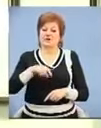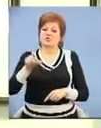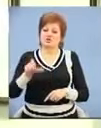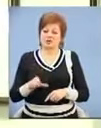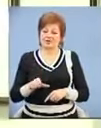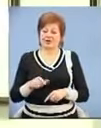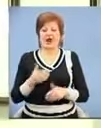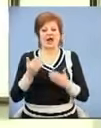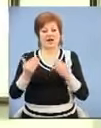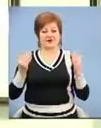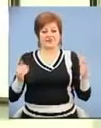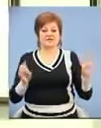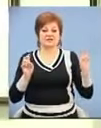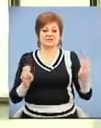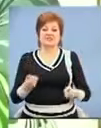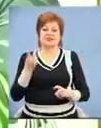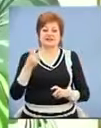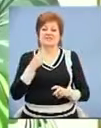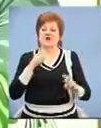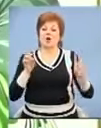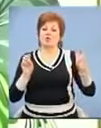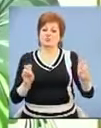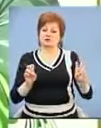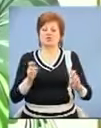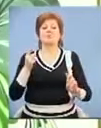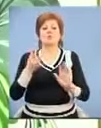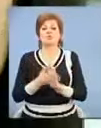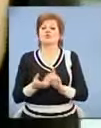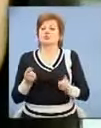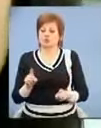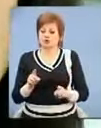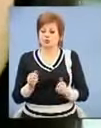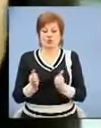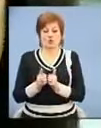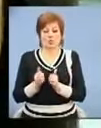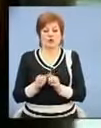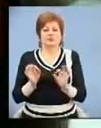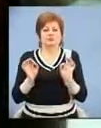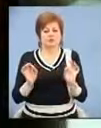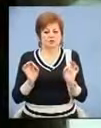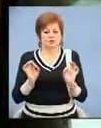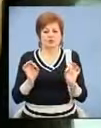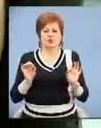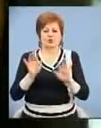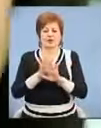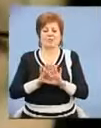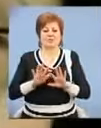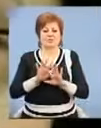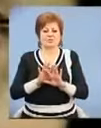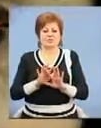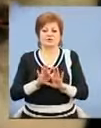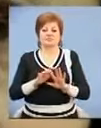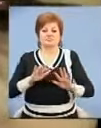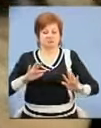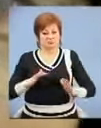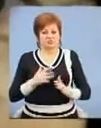людини. Власне, виставка називається «Два голоси», і зараз стане зрозуміло чому. Поряд з акуратно пристойними туманними відтінками